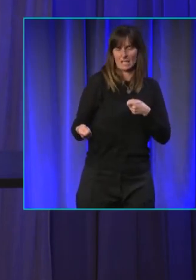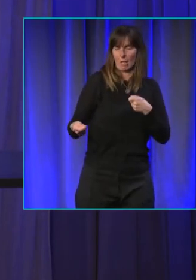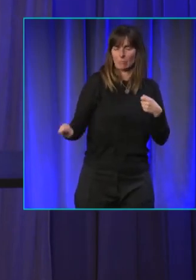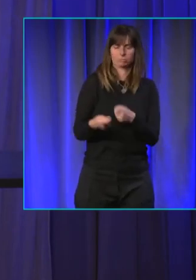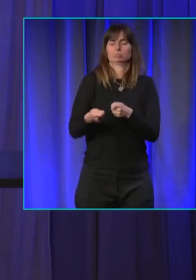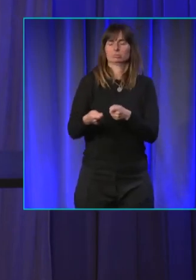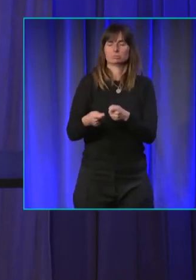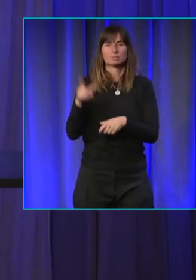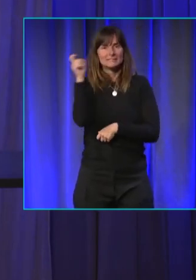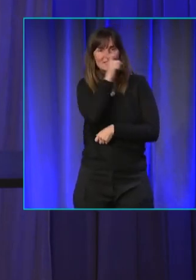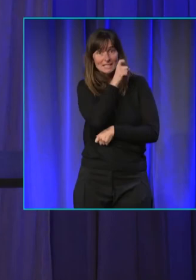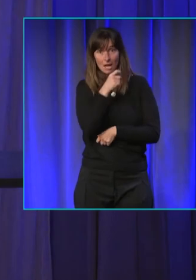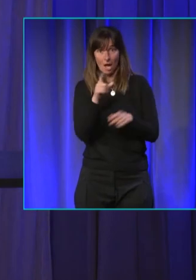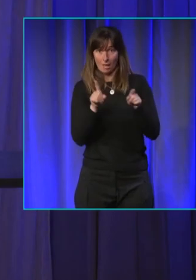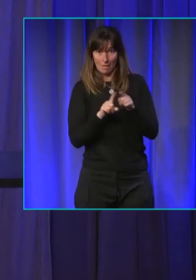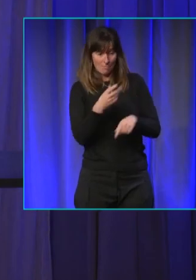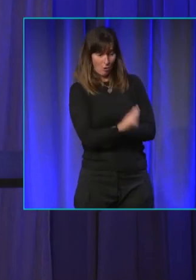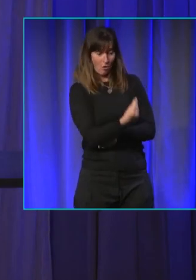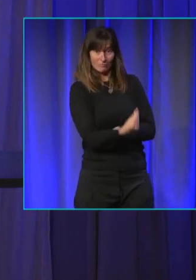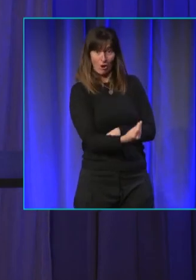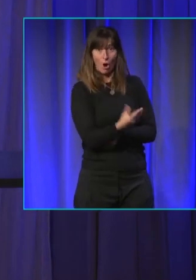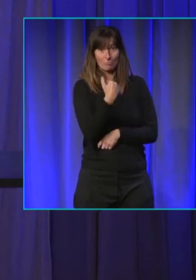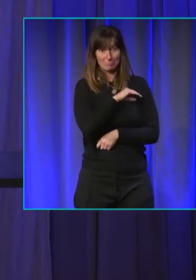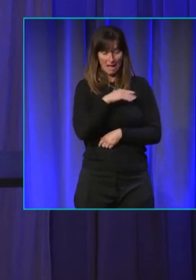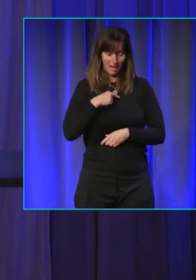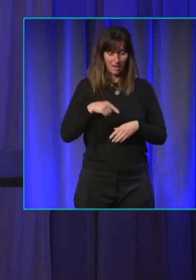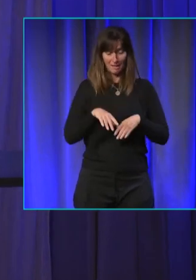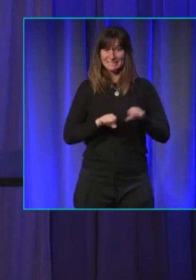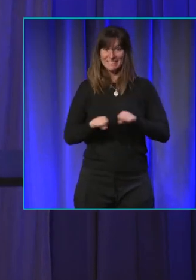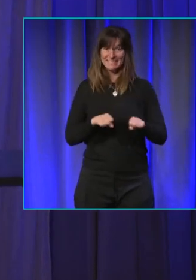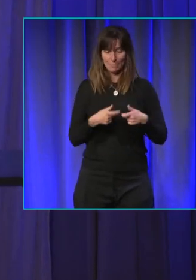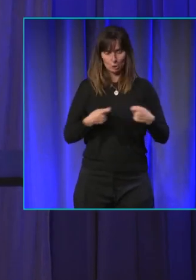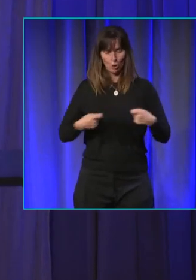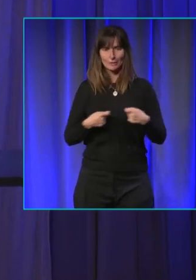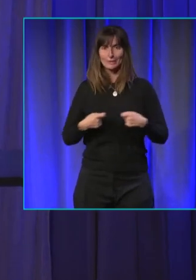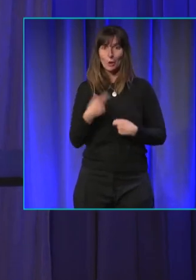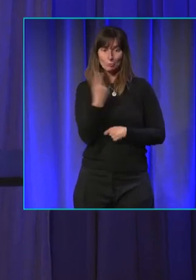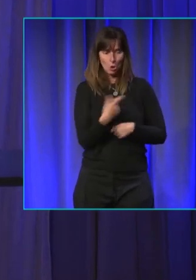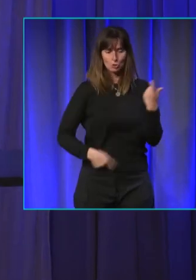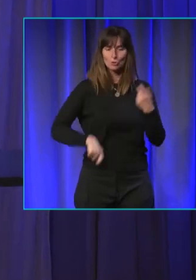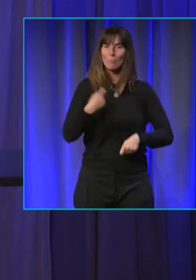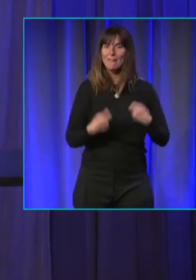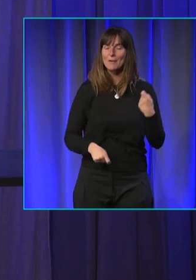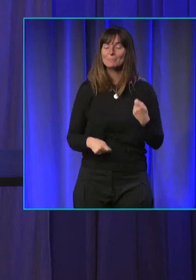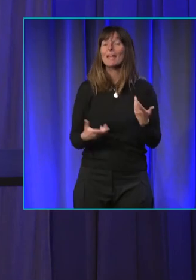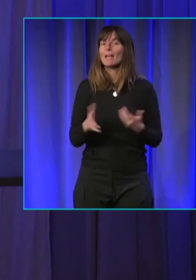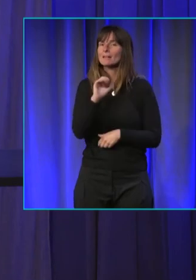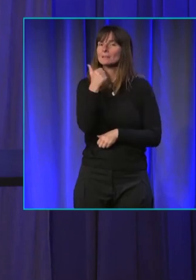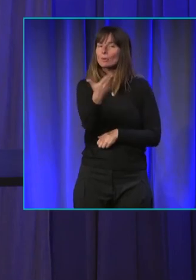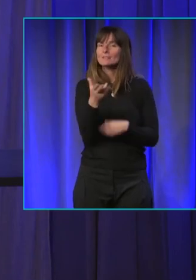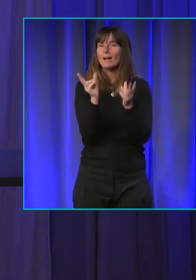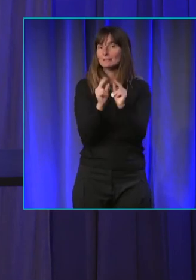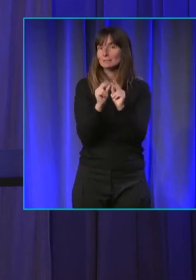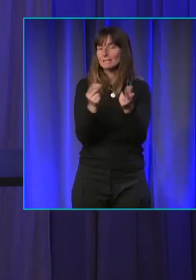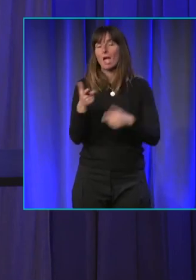système musculo-tendineux qui est vraiment compliant, qui est vraiment souple. Donc, pour toutes ces raisons, en fait, pour des efforts à intensité